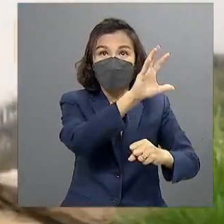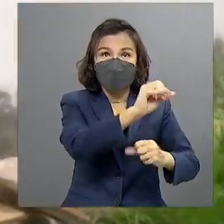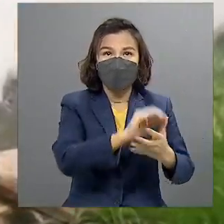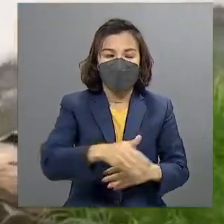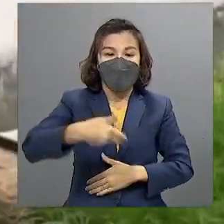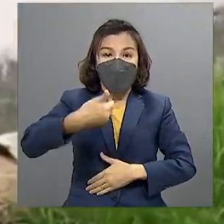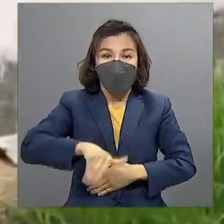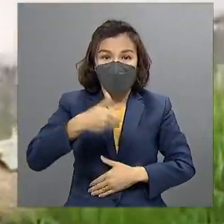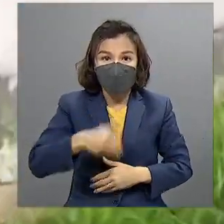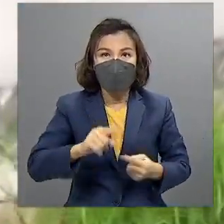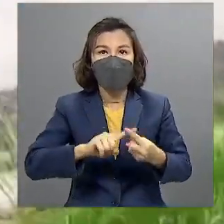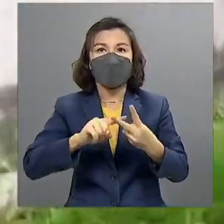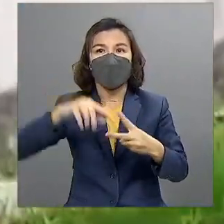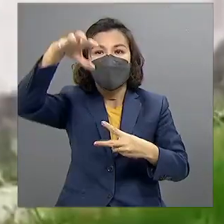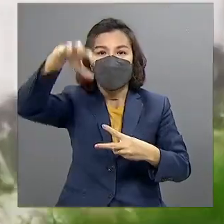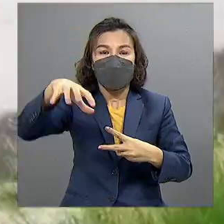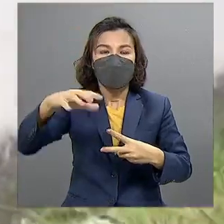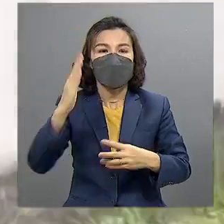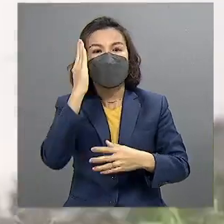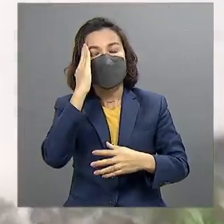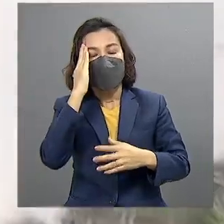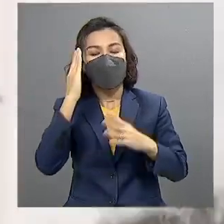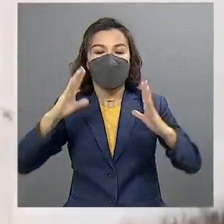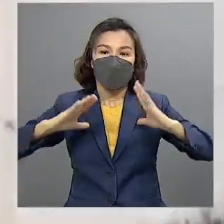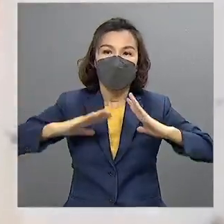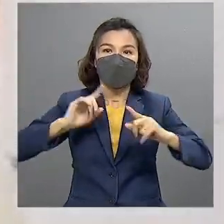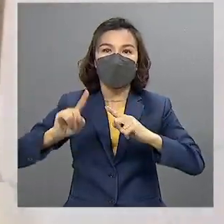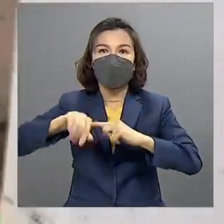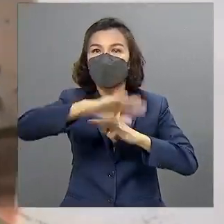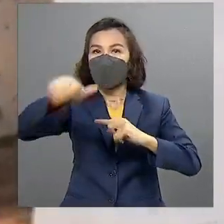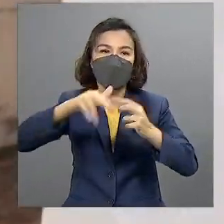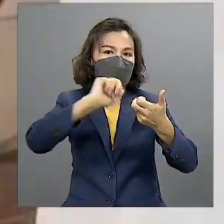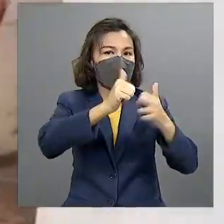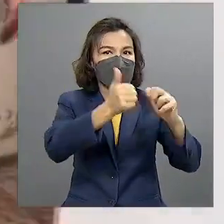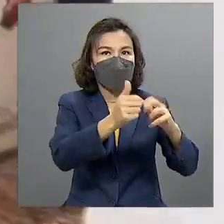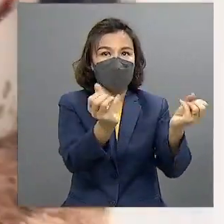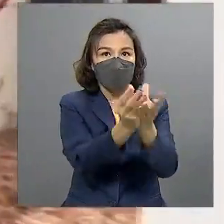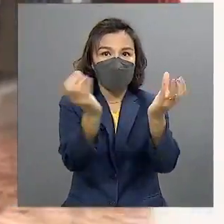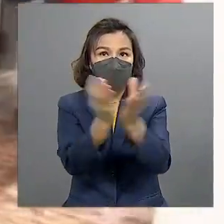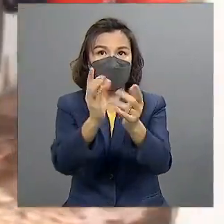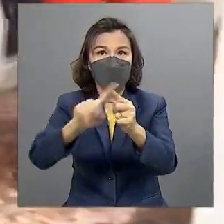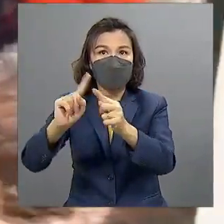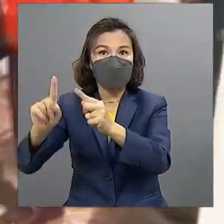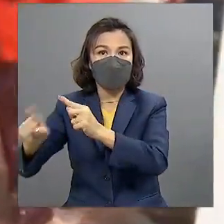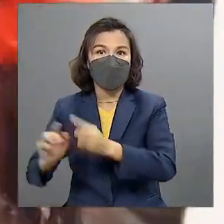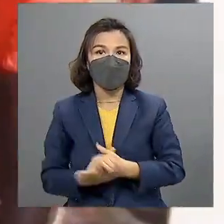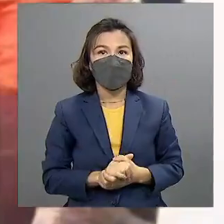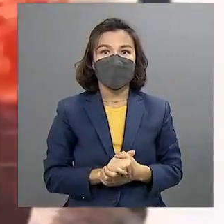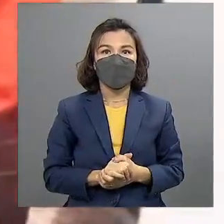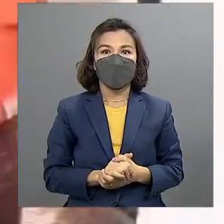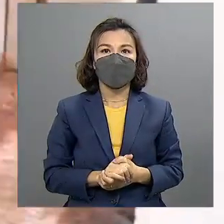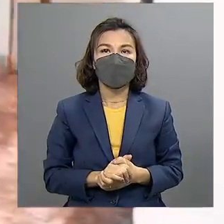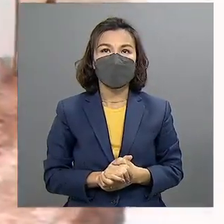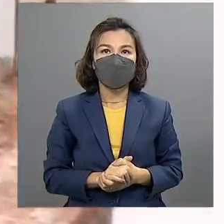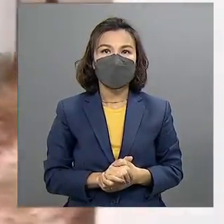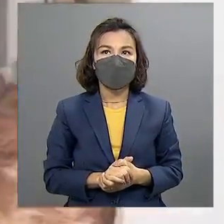ลายชนิดที่เกิดรอยคราบชำรุดเสียหายใช้การไม่ได้เลยนะคะโดยพลตำรวจโทจิรภพภูริเดช